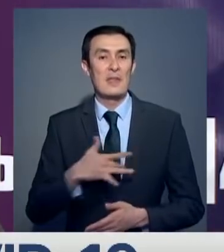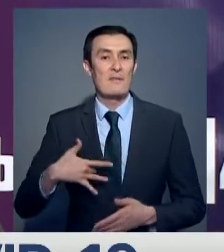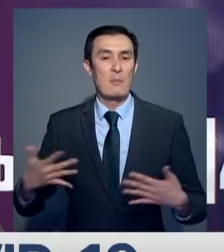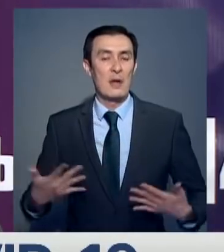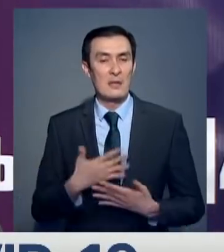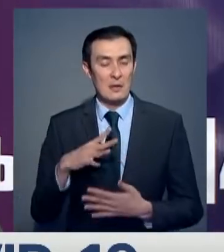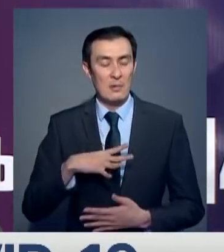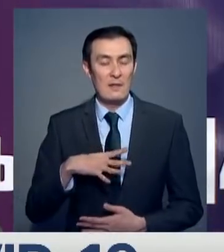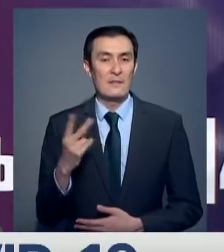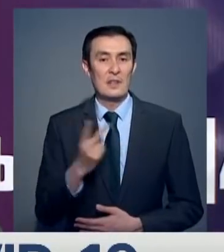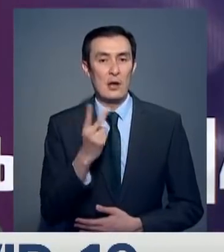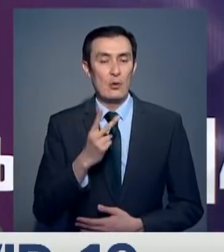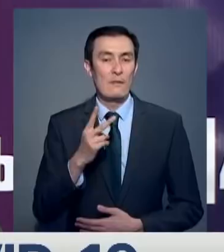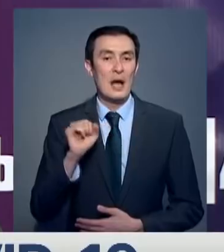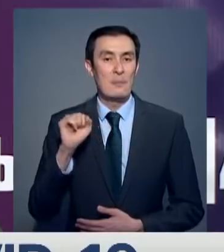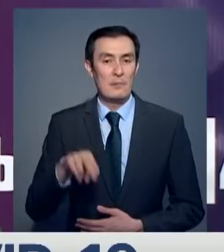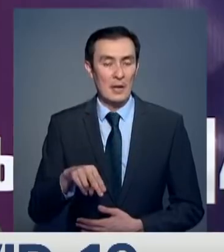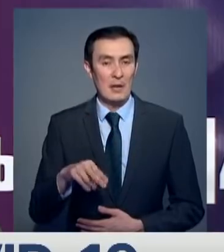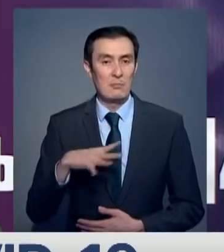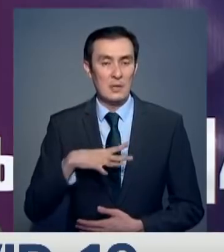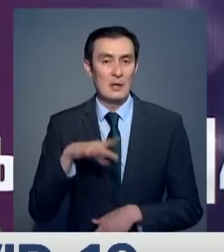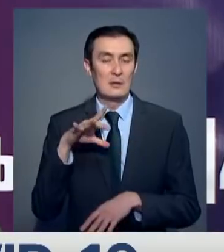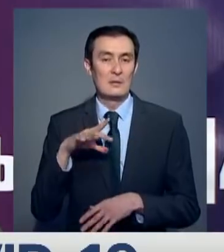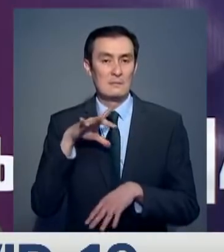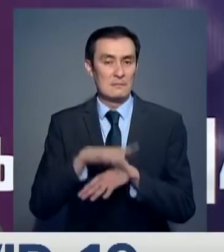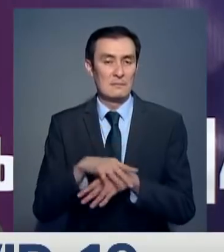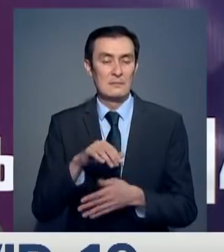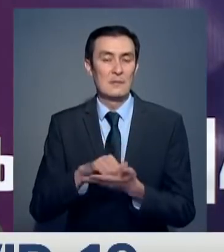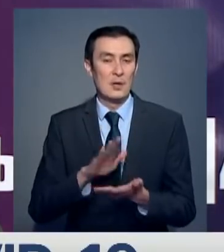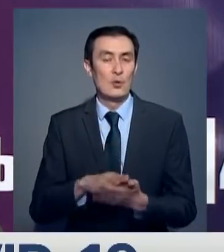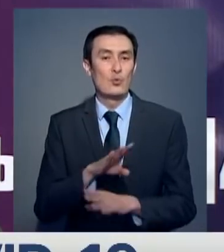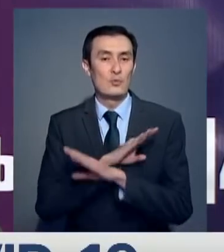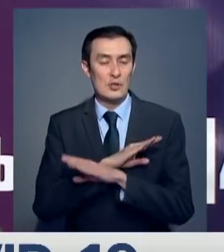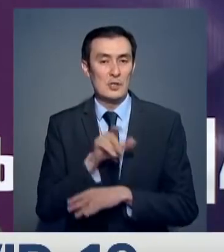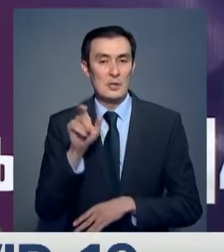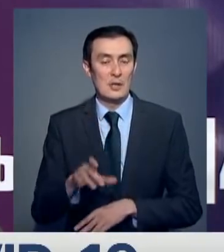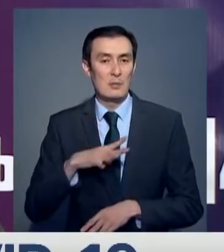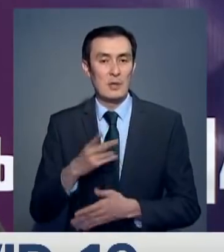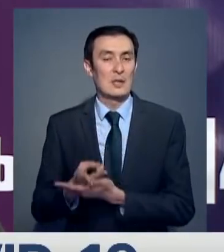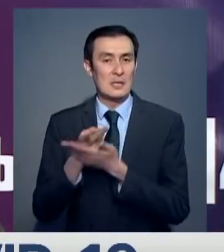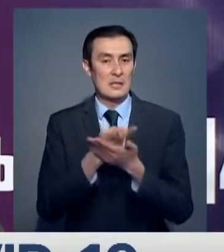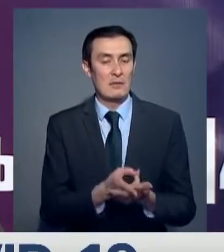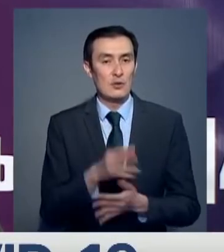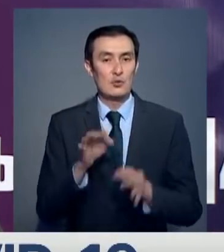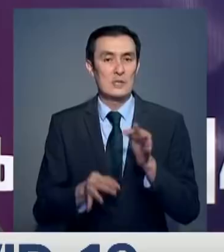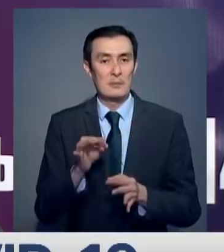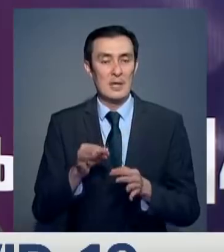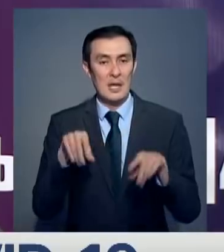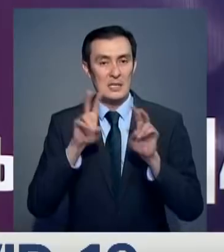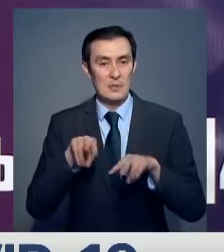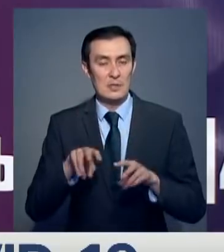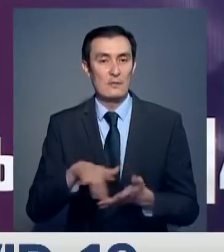2 0 4 двадцатого года констатировать биологическая смерть тела умершего была доставлена судебно-медицинскую экспертизу